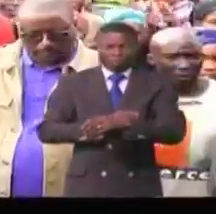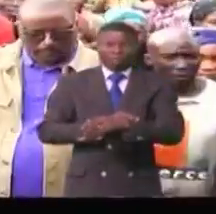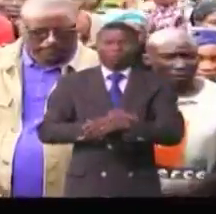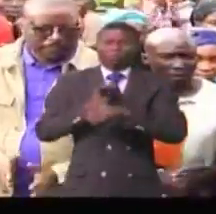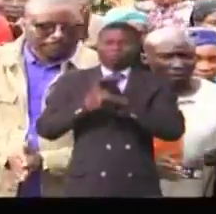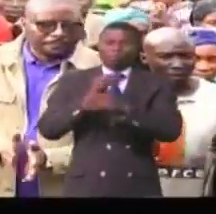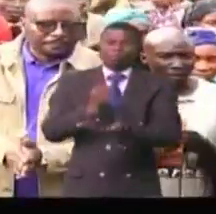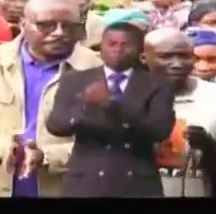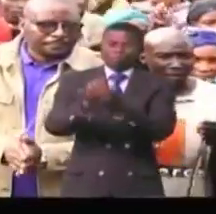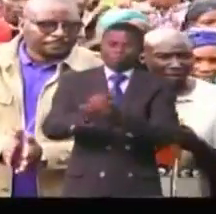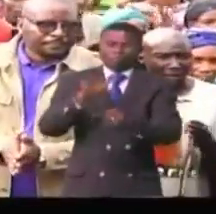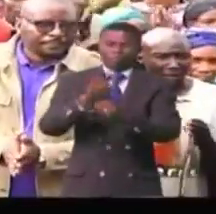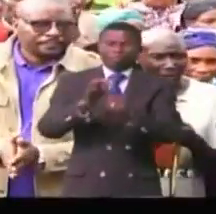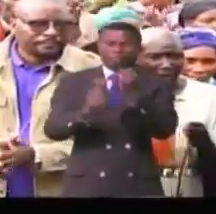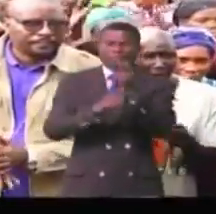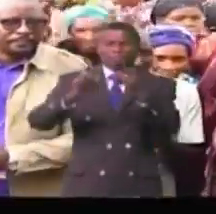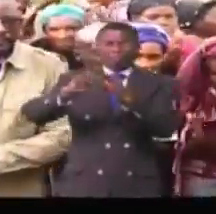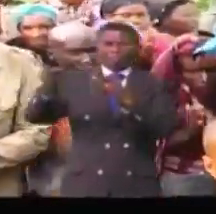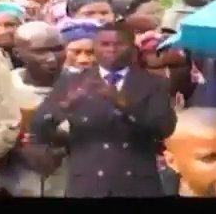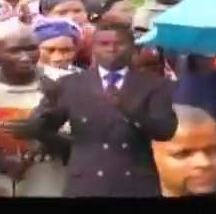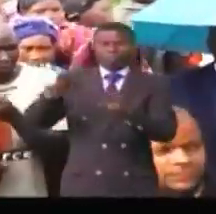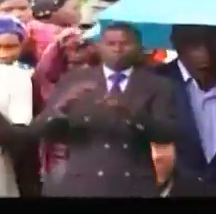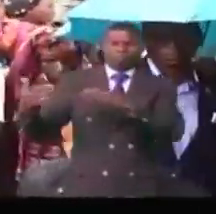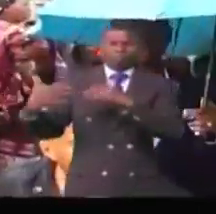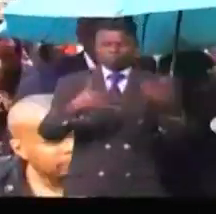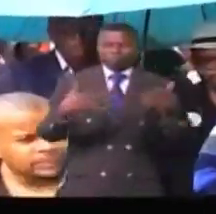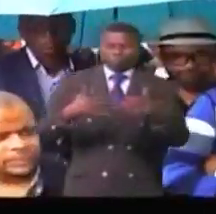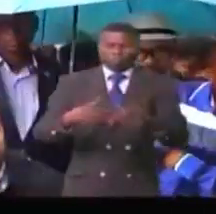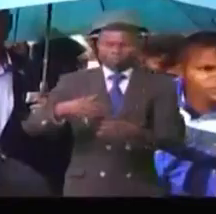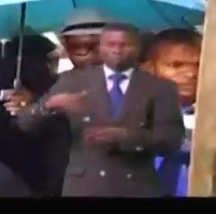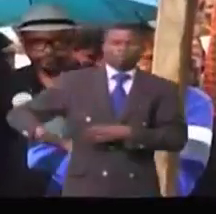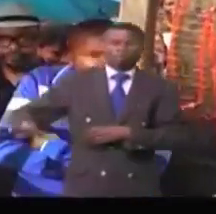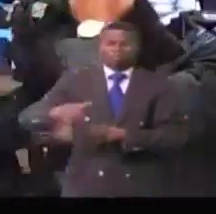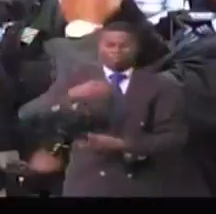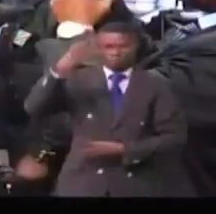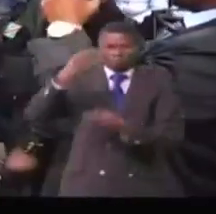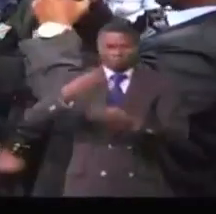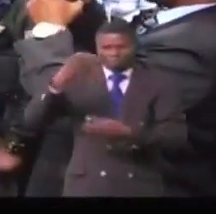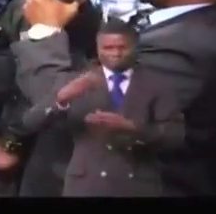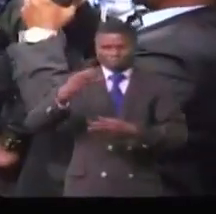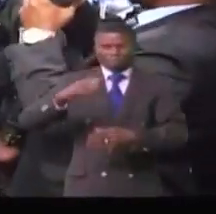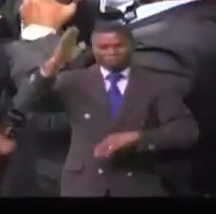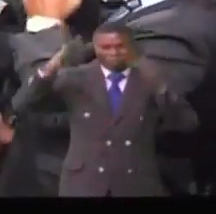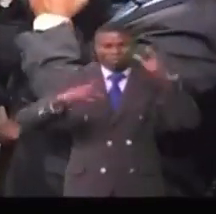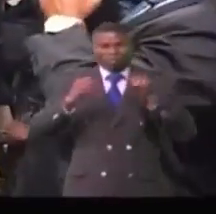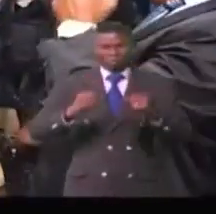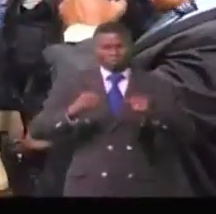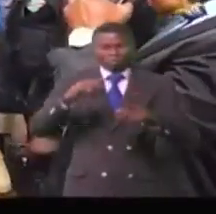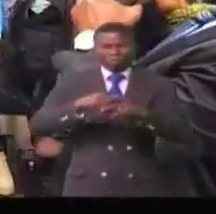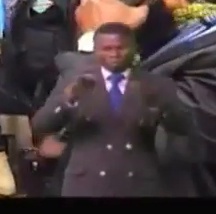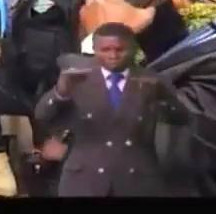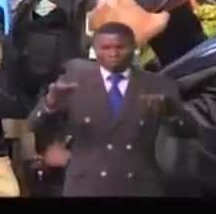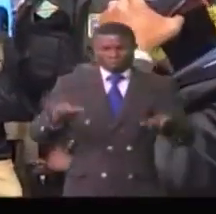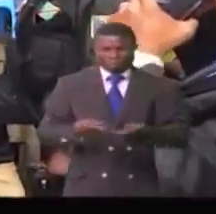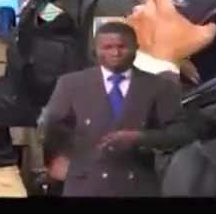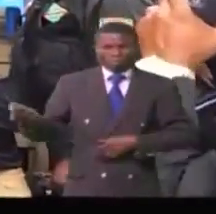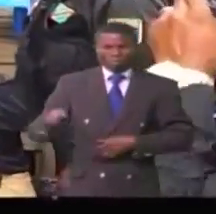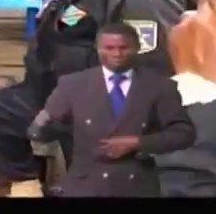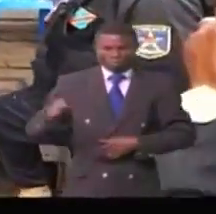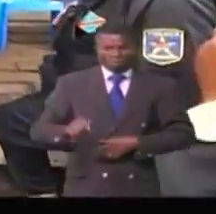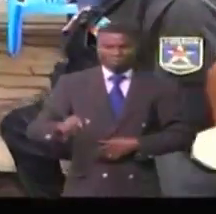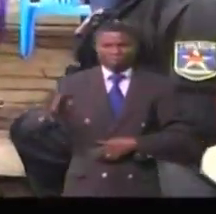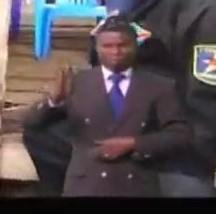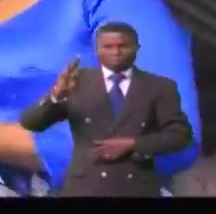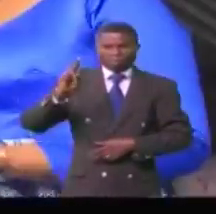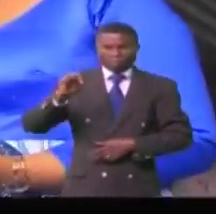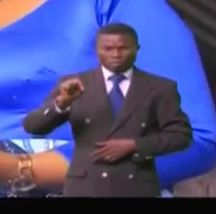nouveau avec les déplacés victimes de la guerre d'agression rwandaise sous une fine pluie dans un camp en territoire de